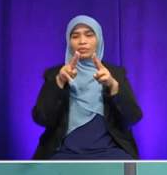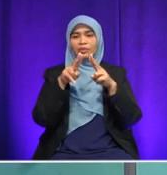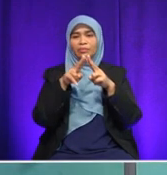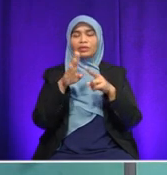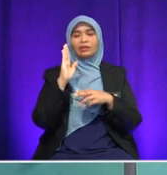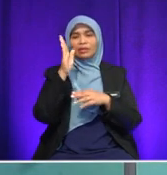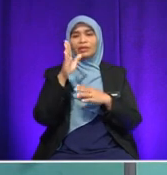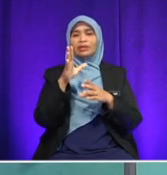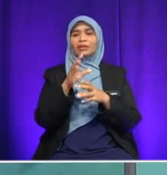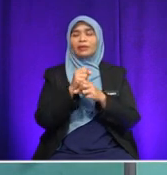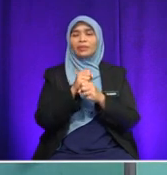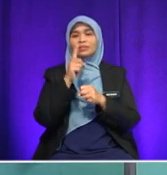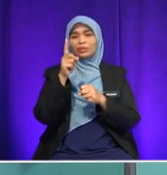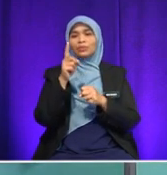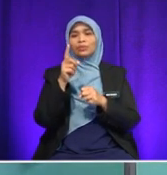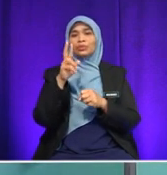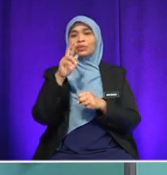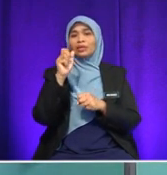wajah Dol ni akan